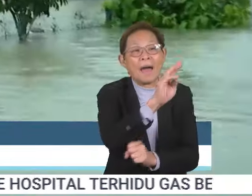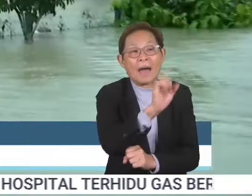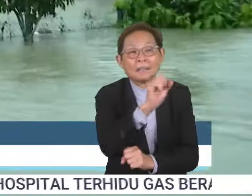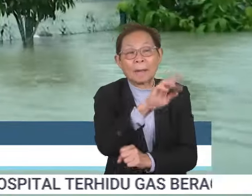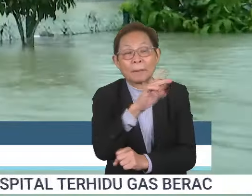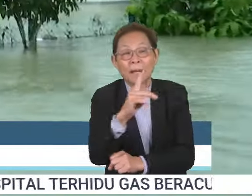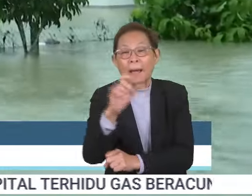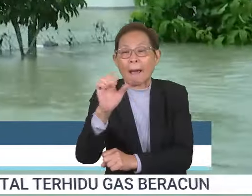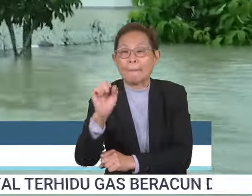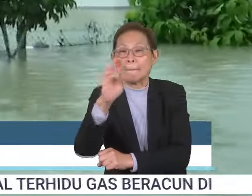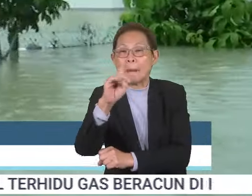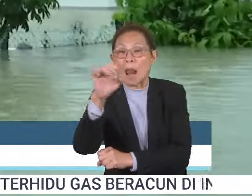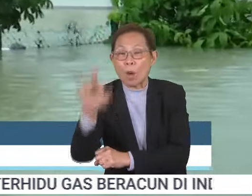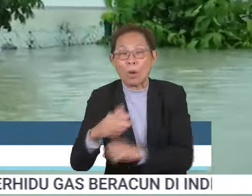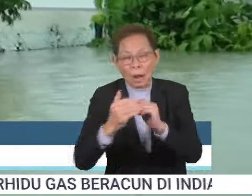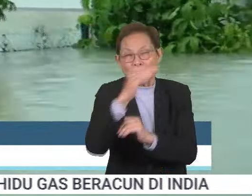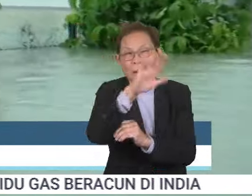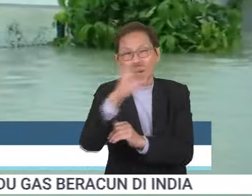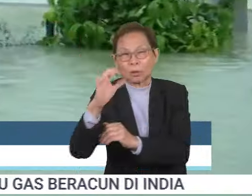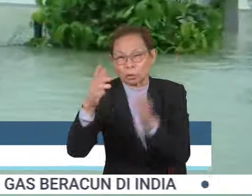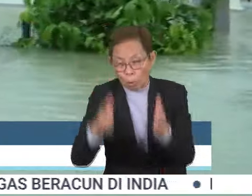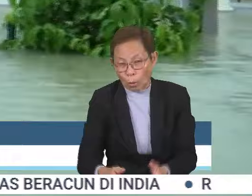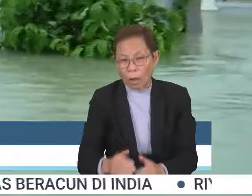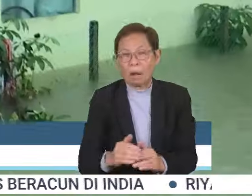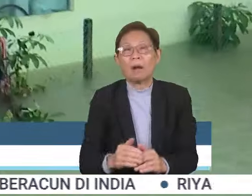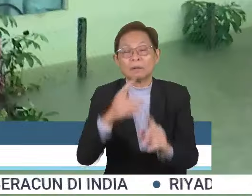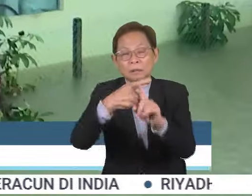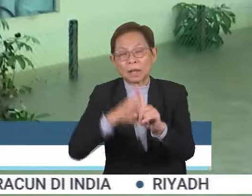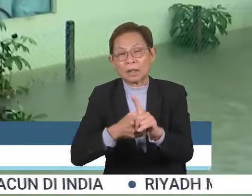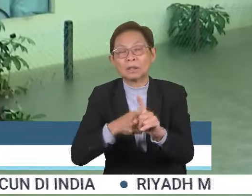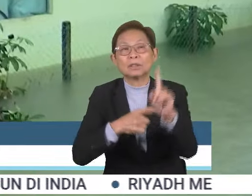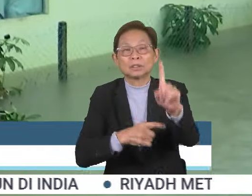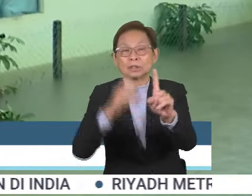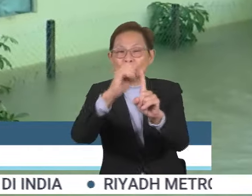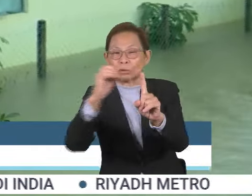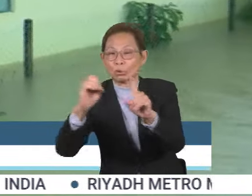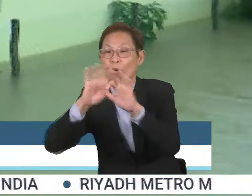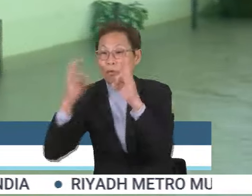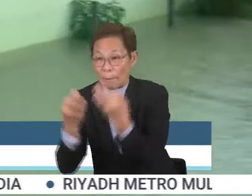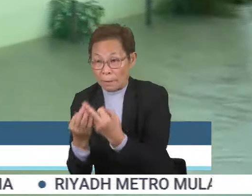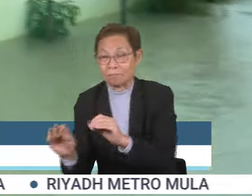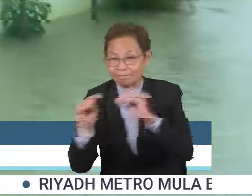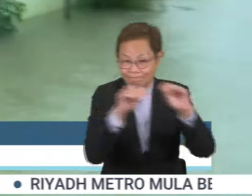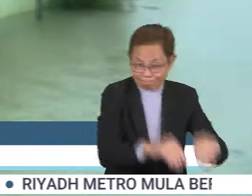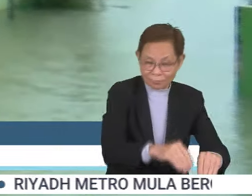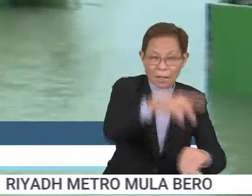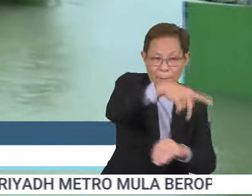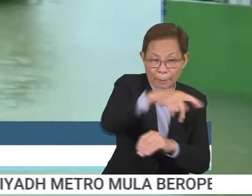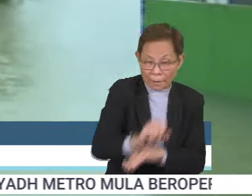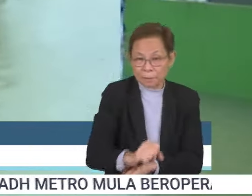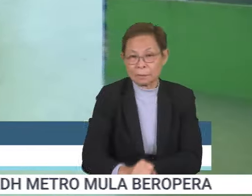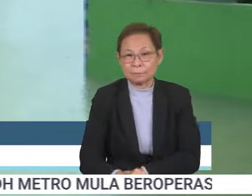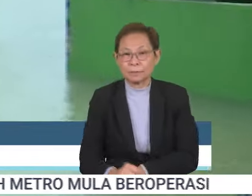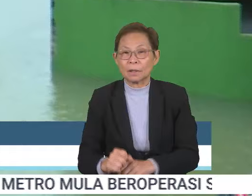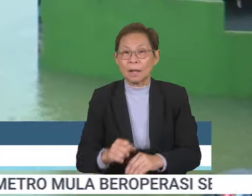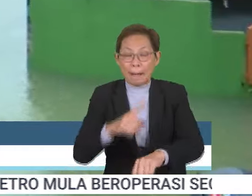iaitu lebih 500 orang daripada lebih 100 keluarga. Dan musim